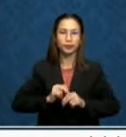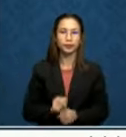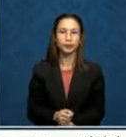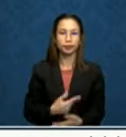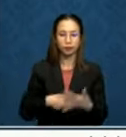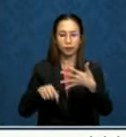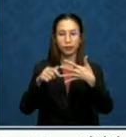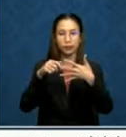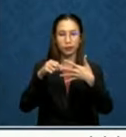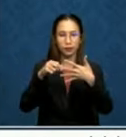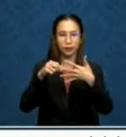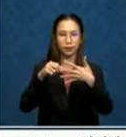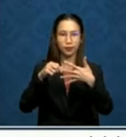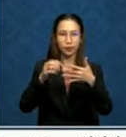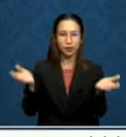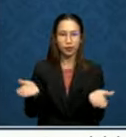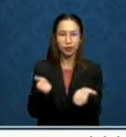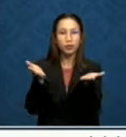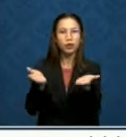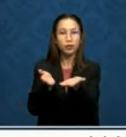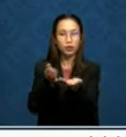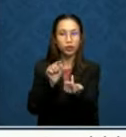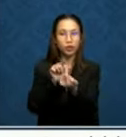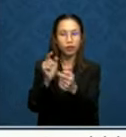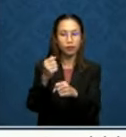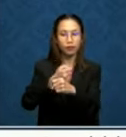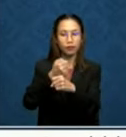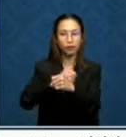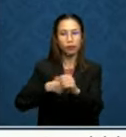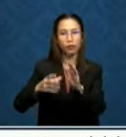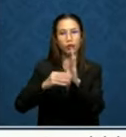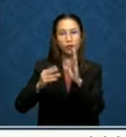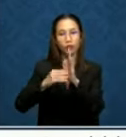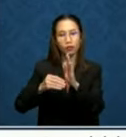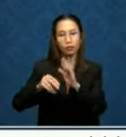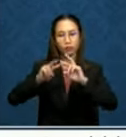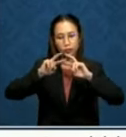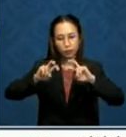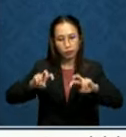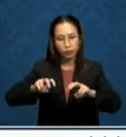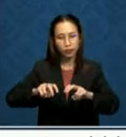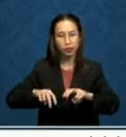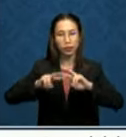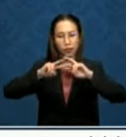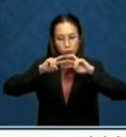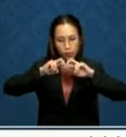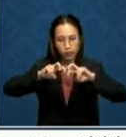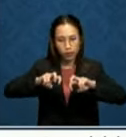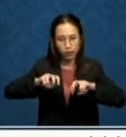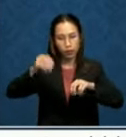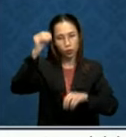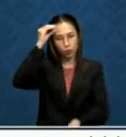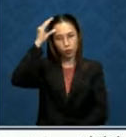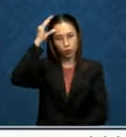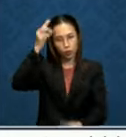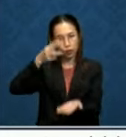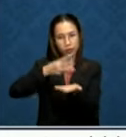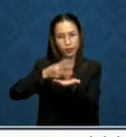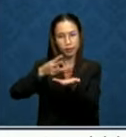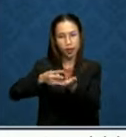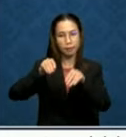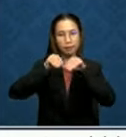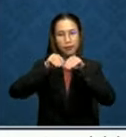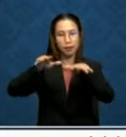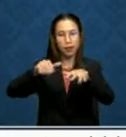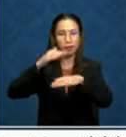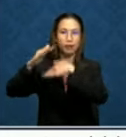านที่3ด้านการส่งเสริมและสนับสนุนการฝึกอบรมการค้นคว้าวิจัยการเผยแพร่ความรู้ทางวิชาการและ